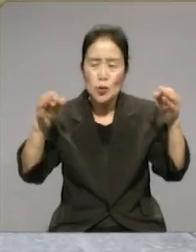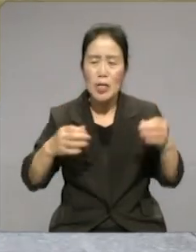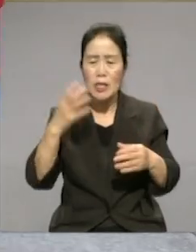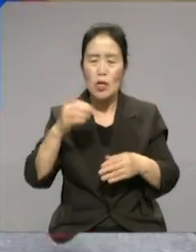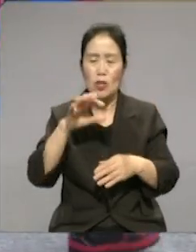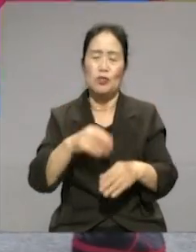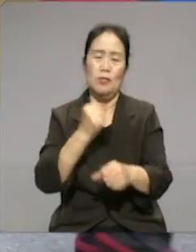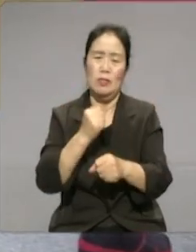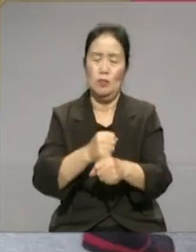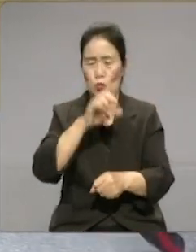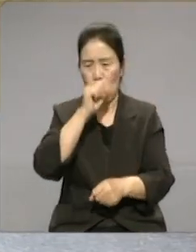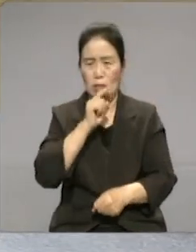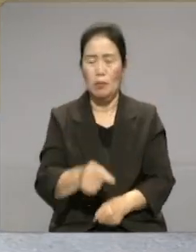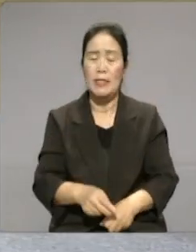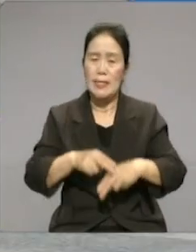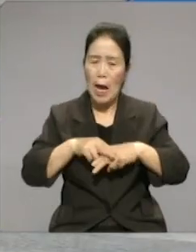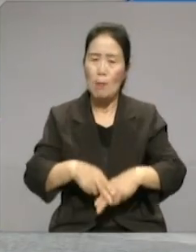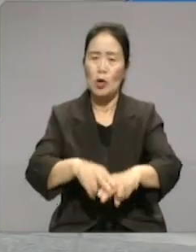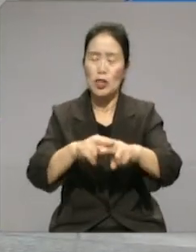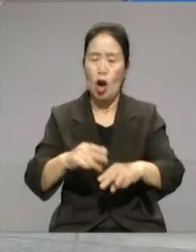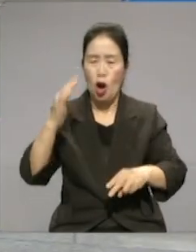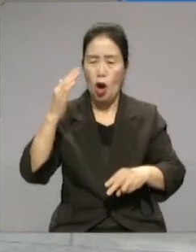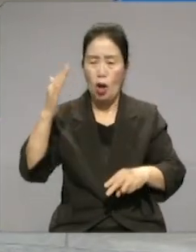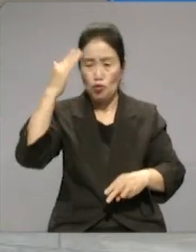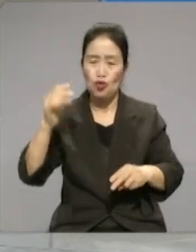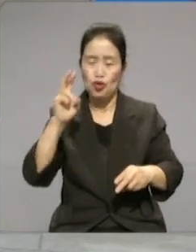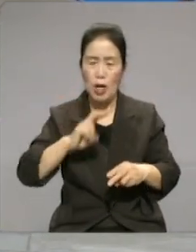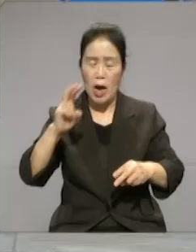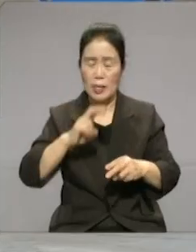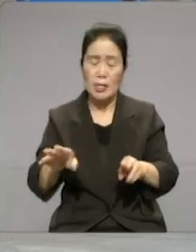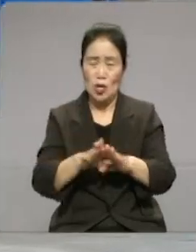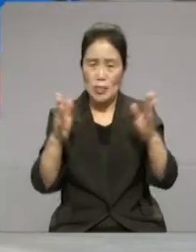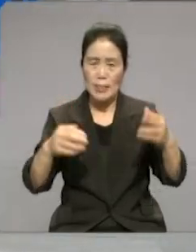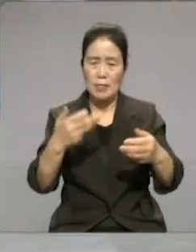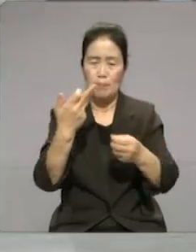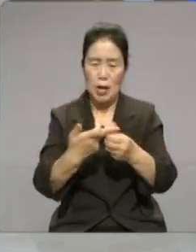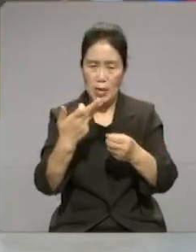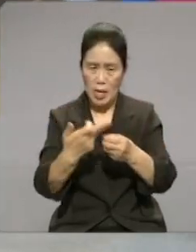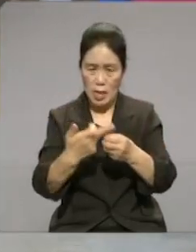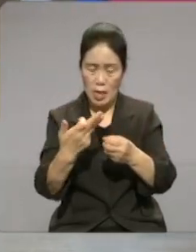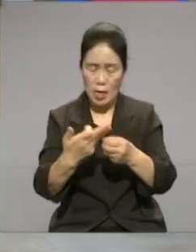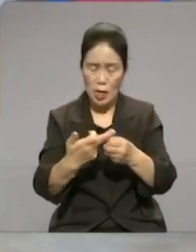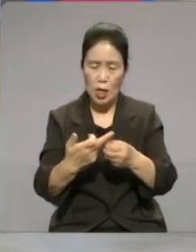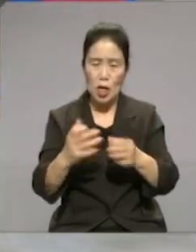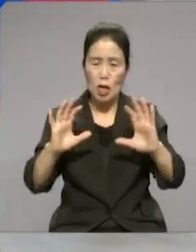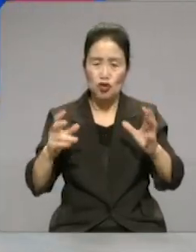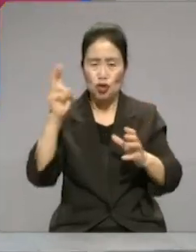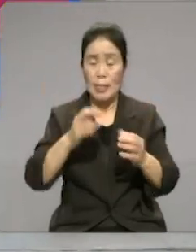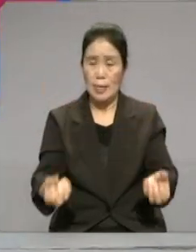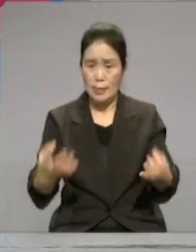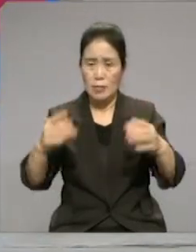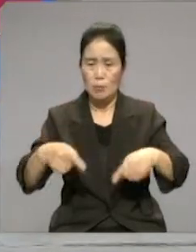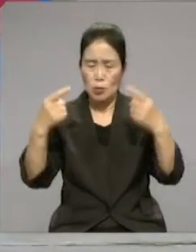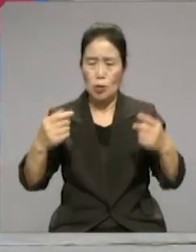말했습니다 유장관 남원시 운봉 국학의 성지에서 열린 제 188회 국악 대재앙에 참석해 이같이 언급한 뒤